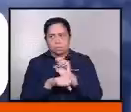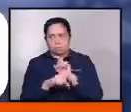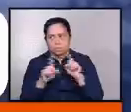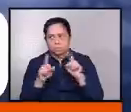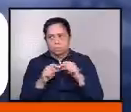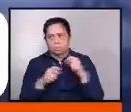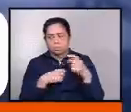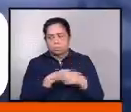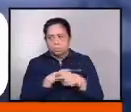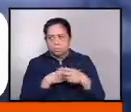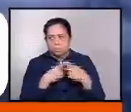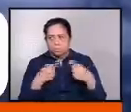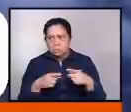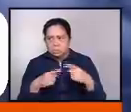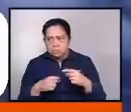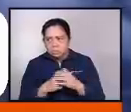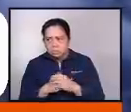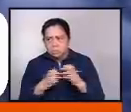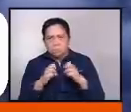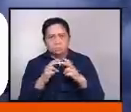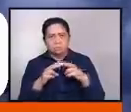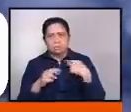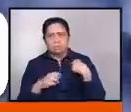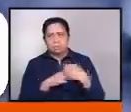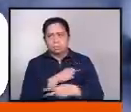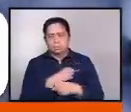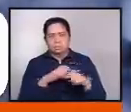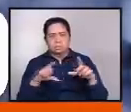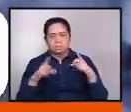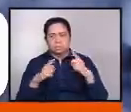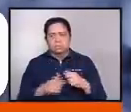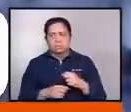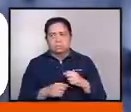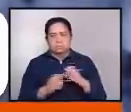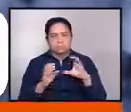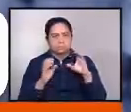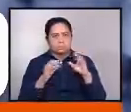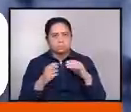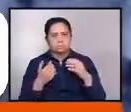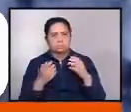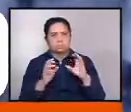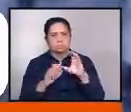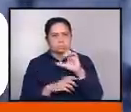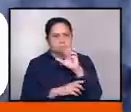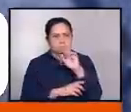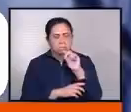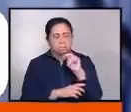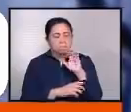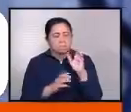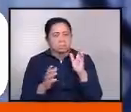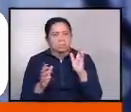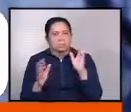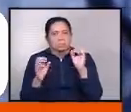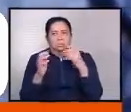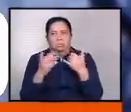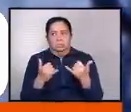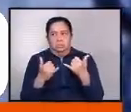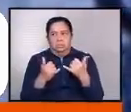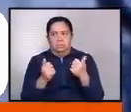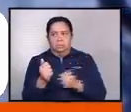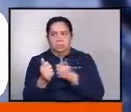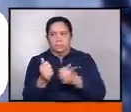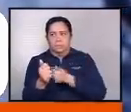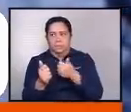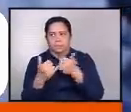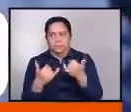kinukuha ng NBI at police clearance. Kahit ako po, hindi po nila ako kinuhaan. Okay. Problema nila yun. Kasalanan nila yun. Opo. Now, tinutugis nila